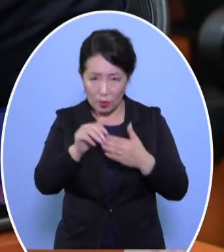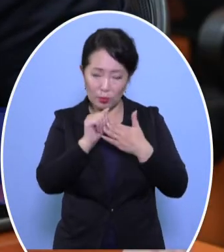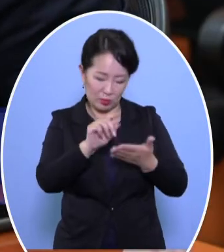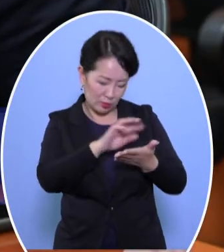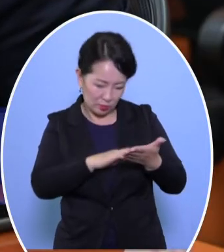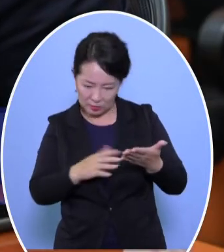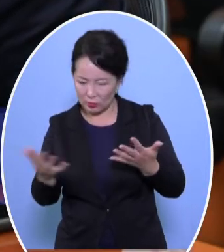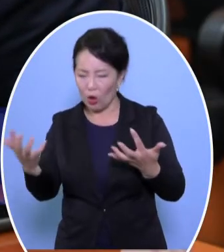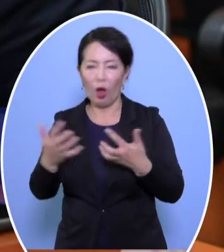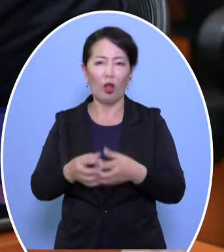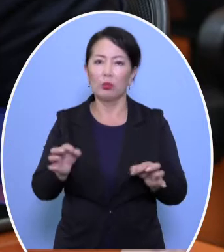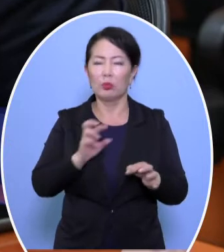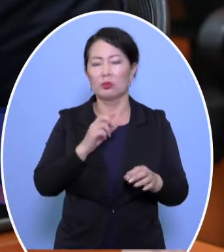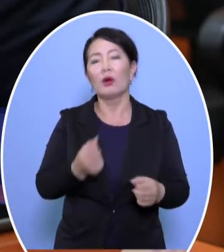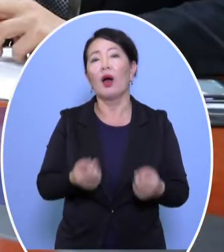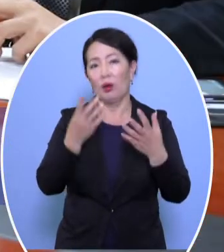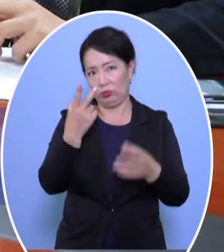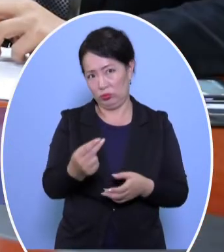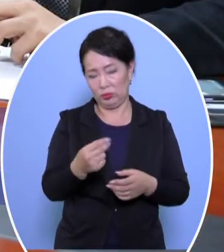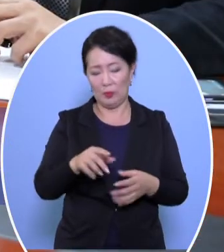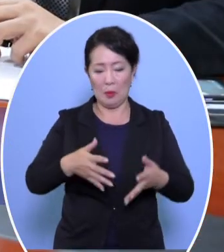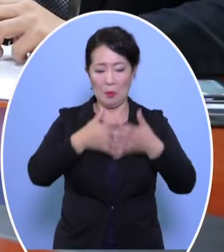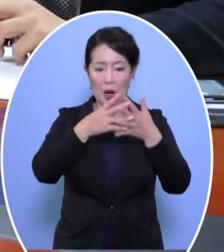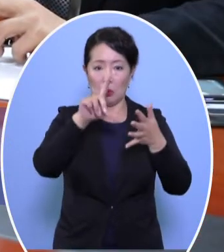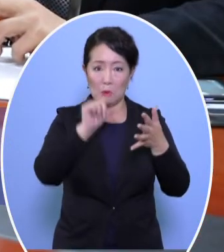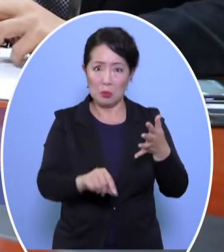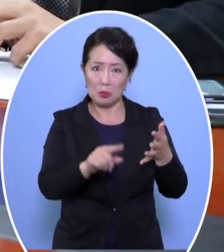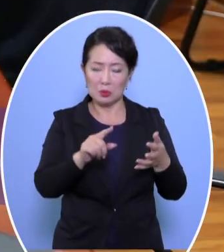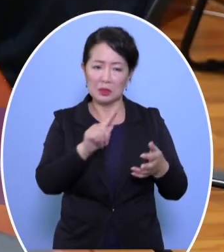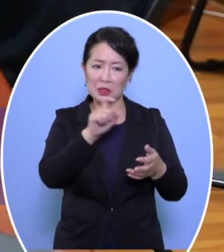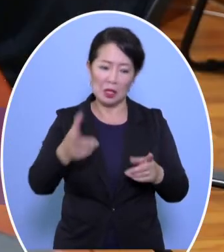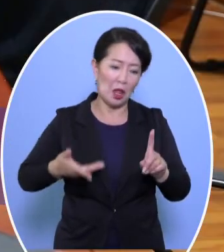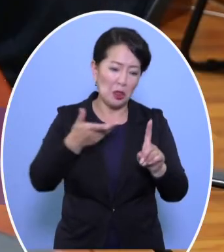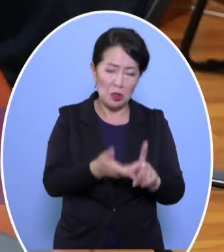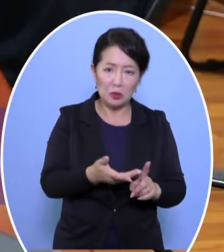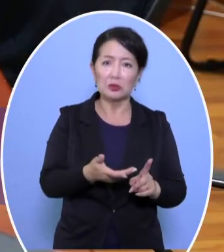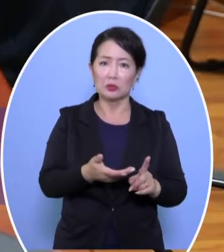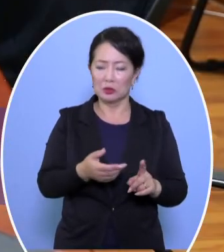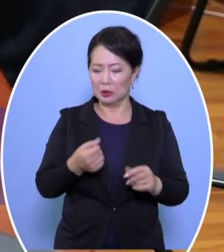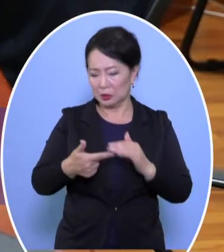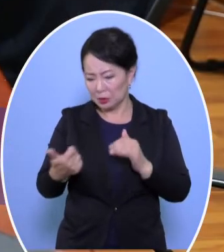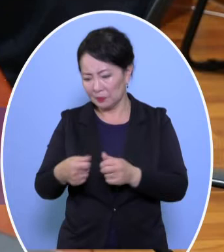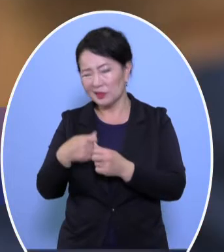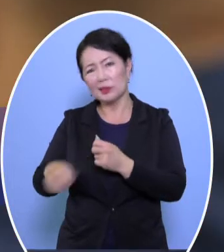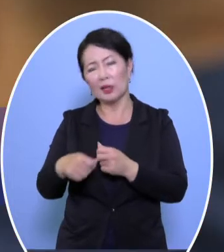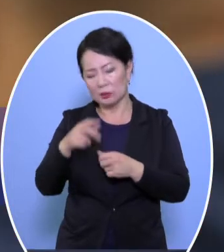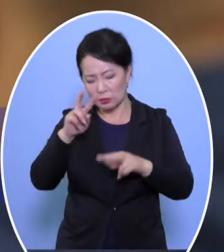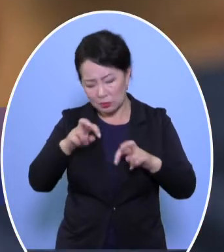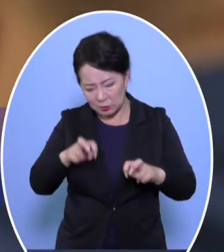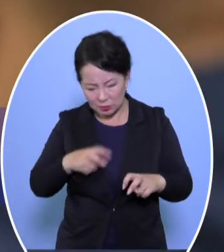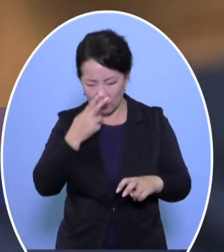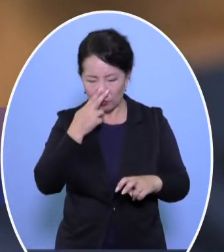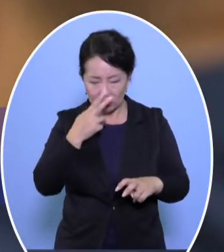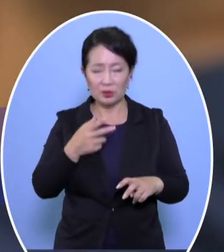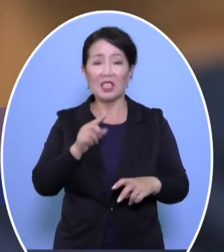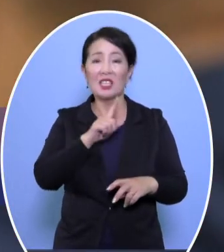шалгахад бодит зардалтай үйлдүүлэхгүй нөхцөл байдал илэрчээ. За энэ нь орон сууцны хөнгөлтөө эпатогийн зээл олонсны шимтгэлийг гарч буй